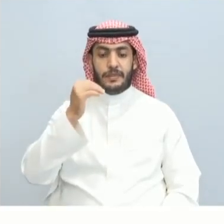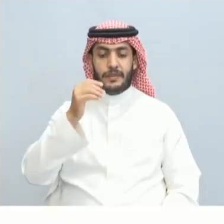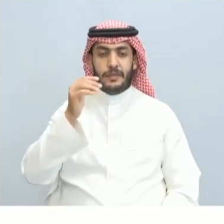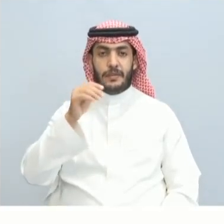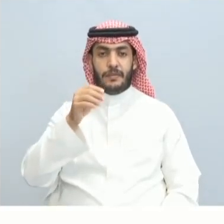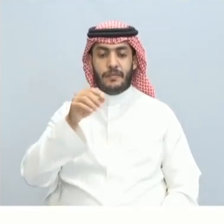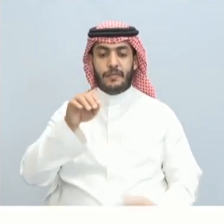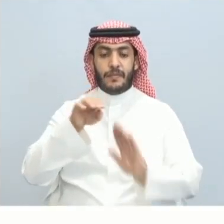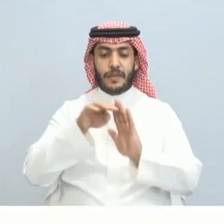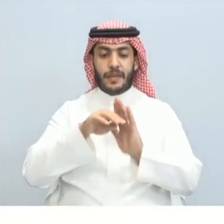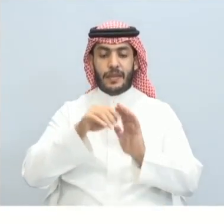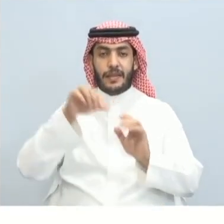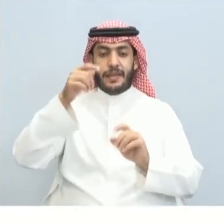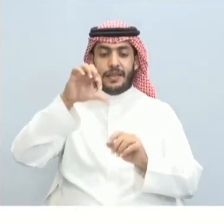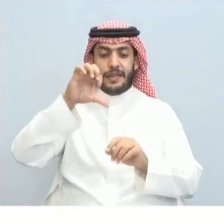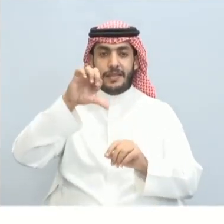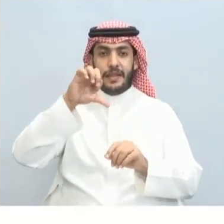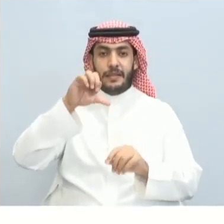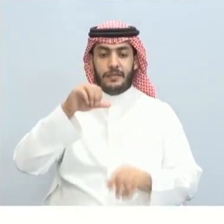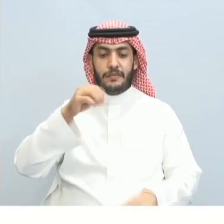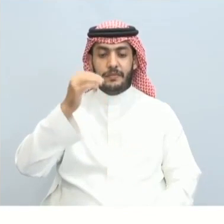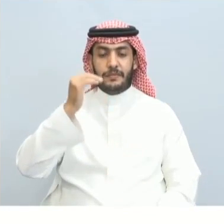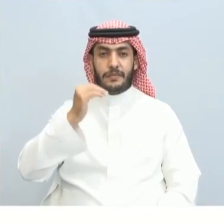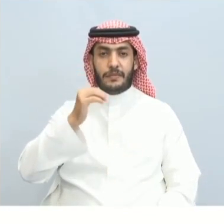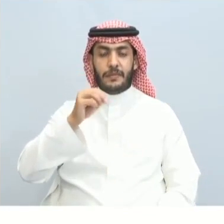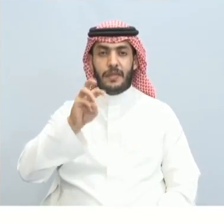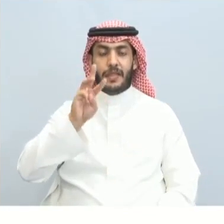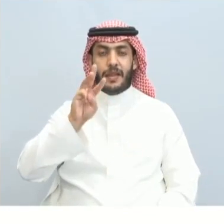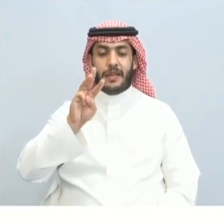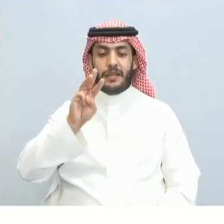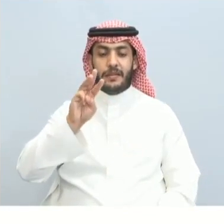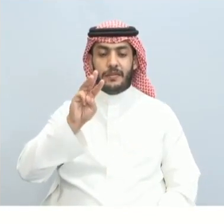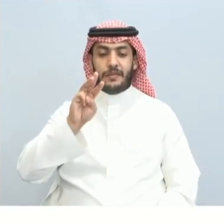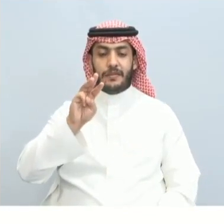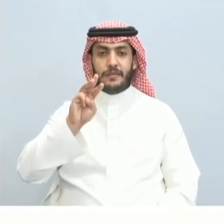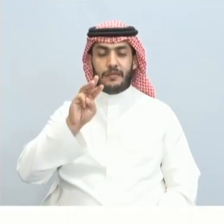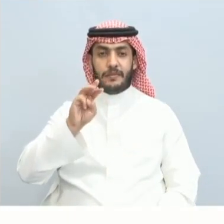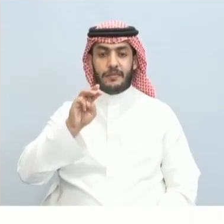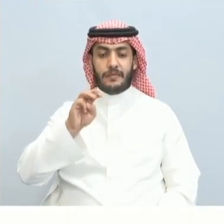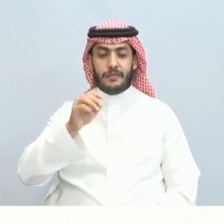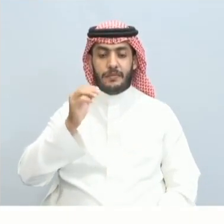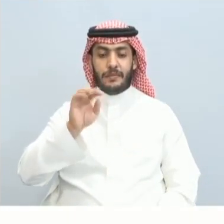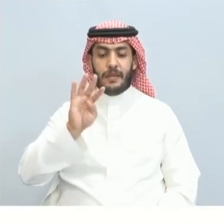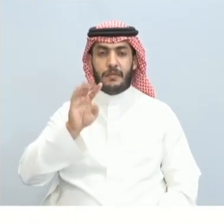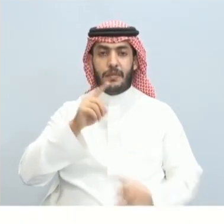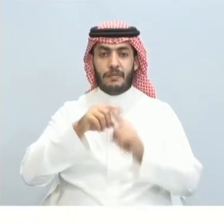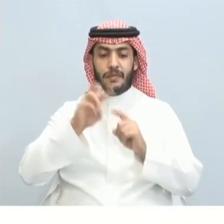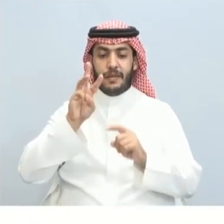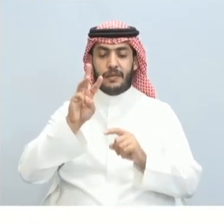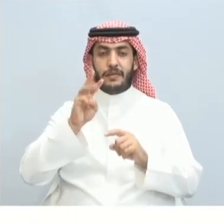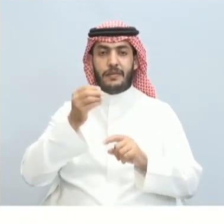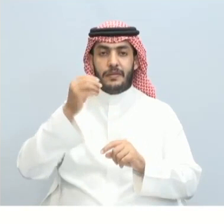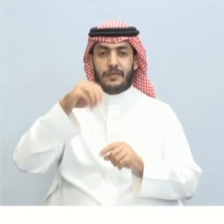ومضافا اليه واحد تصبح قيمه ص تسعه الان قيمه سين ثلاثه تصبح اربعه في ثلاثه